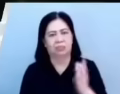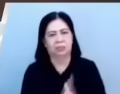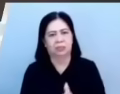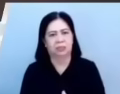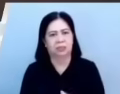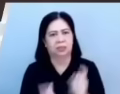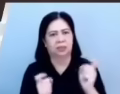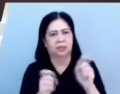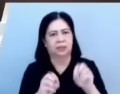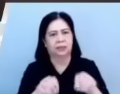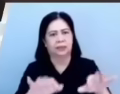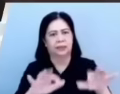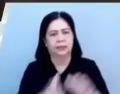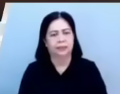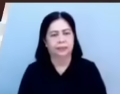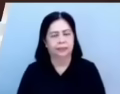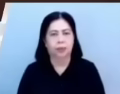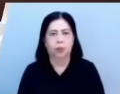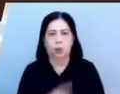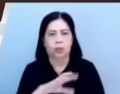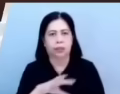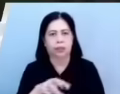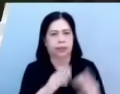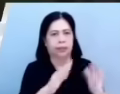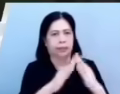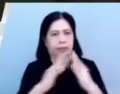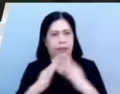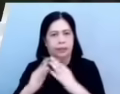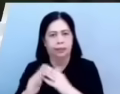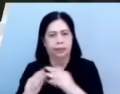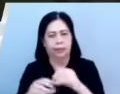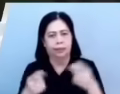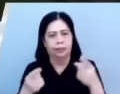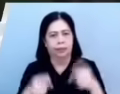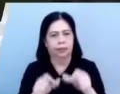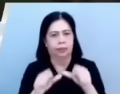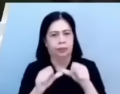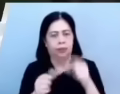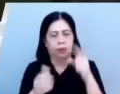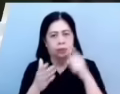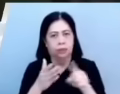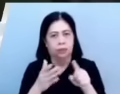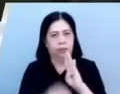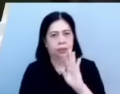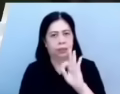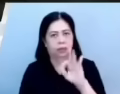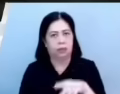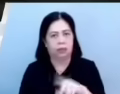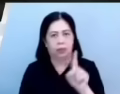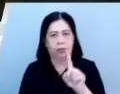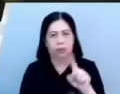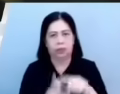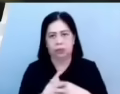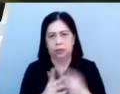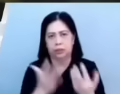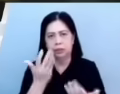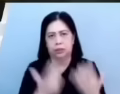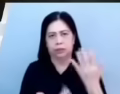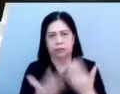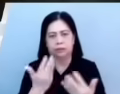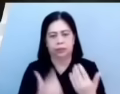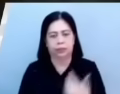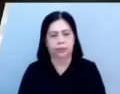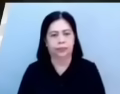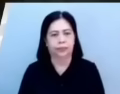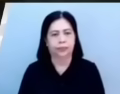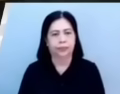po. Wala namang nadamay ng mga bahay sa nangyaring sunog. Patuloy pang inaalam ng BFP ang pinagbala ng apoy. Bam Alegre, nagbabalita